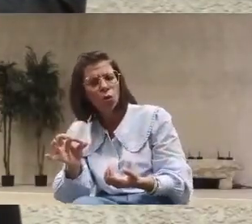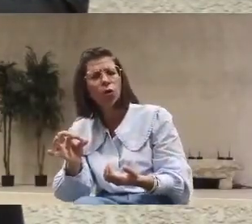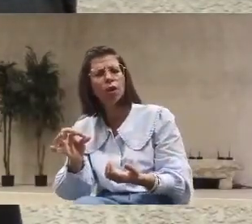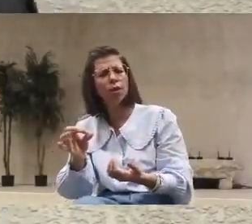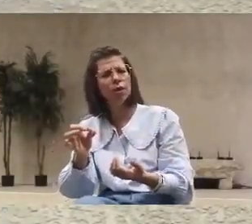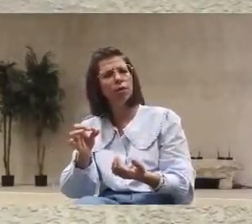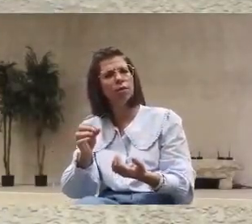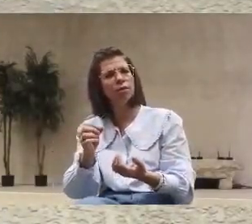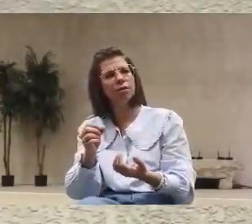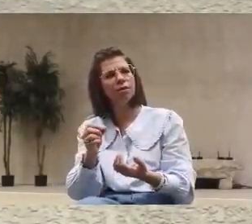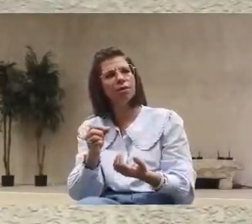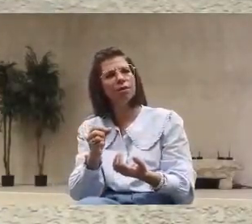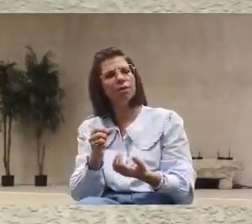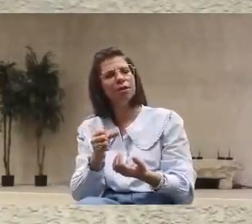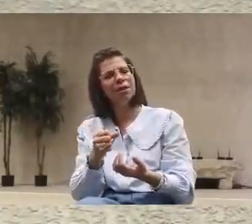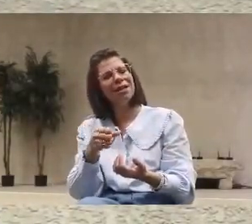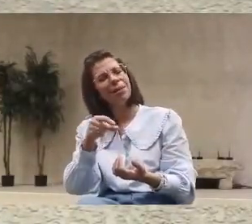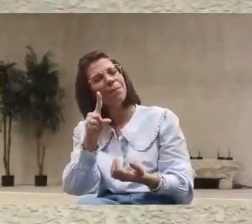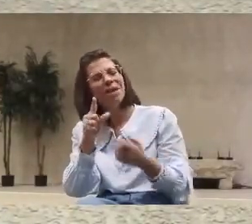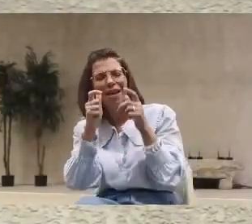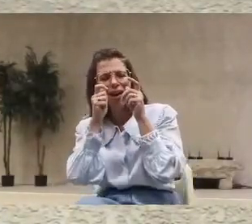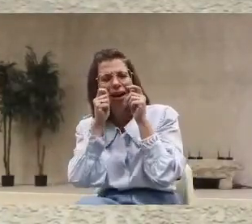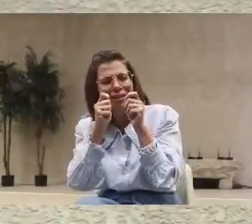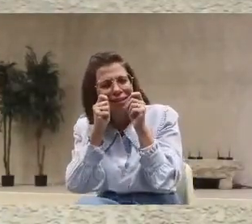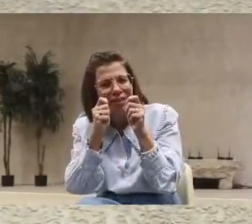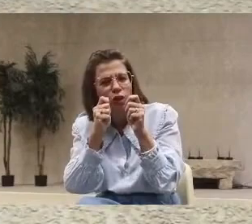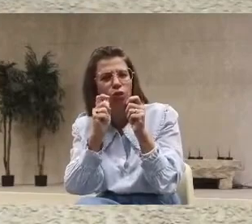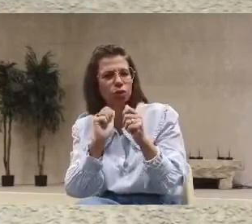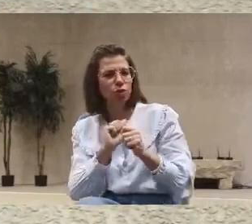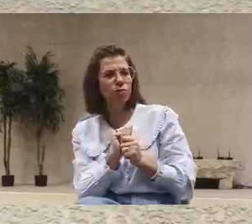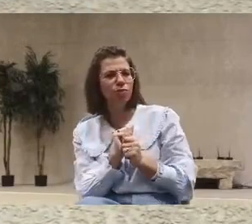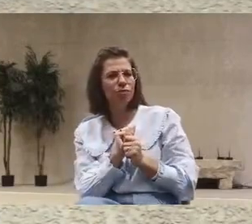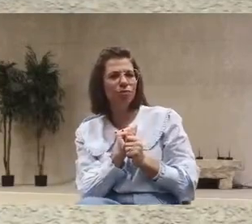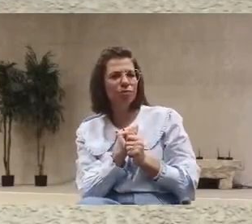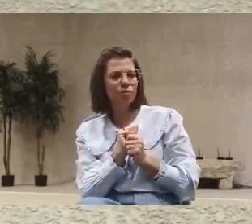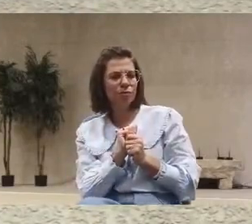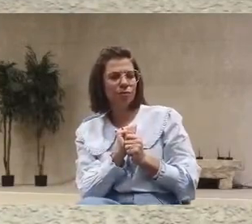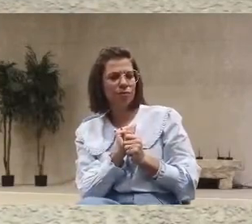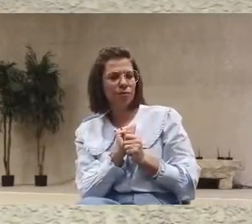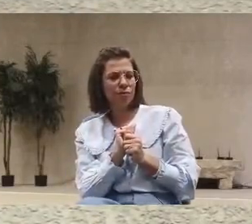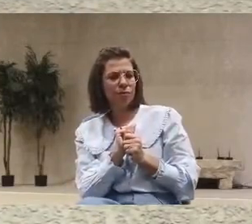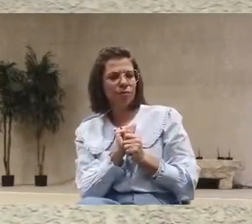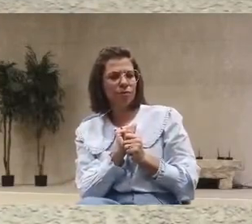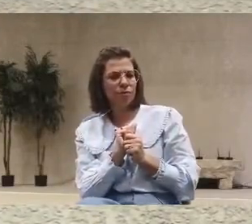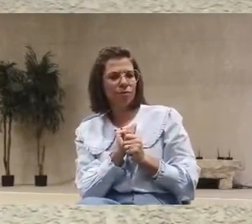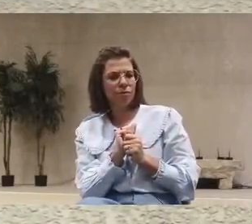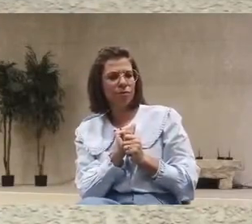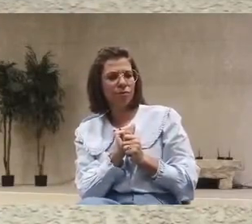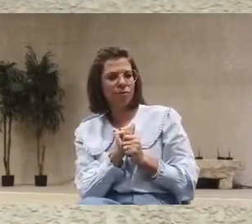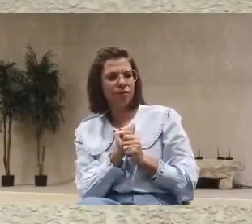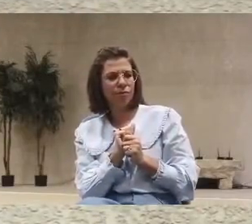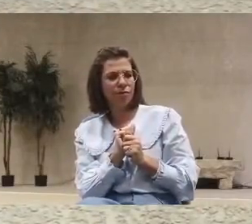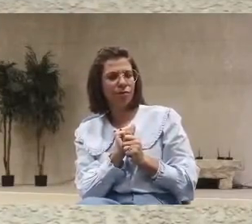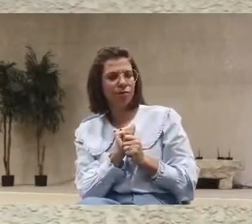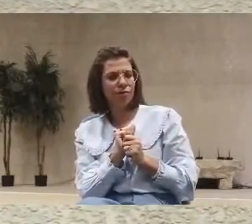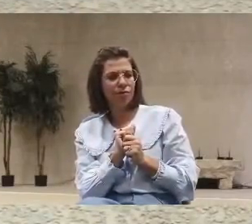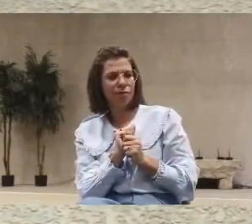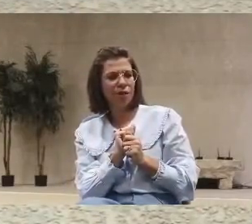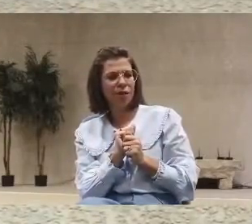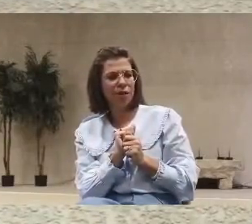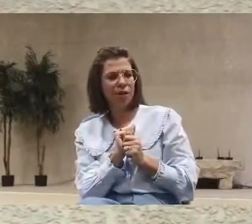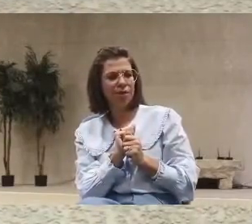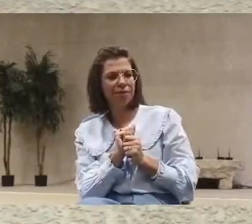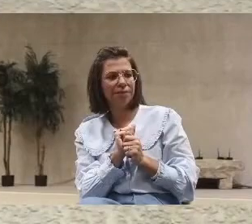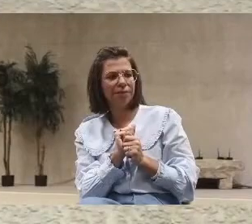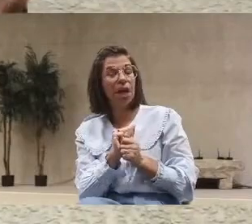mais vous savez c'est un piège ça de voir de mettre l'emphase là